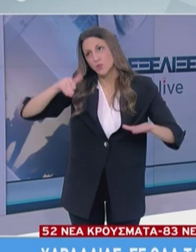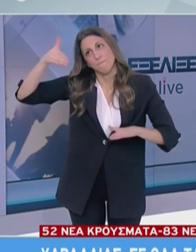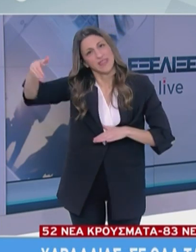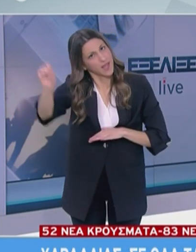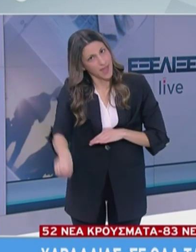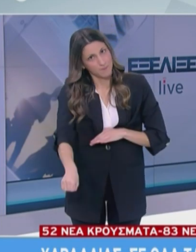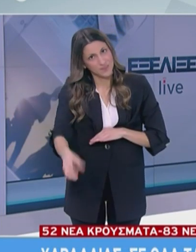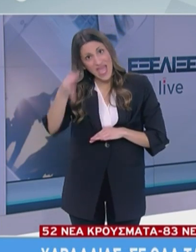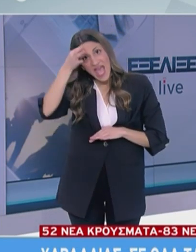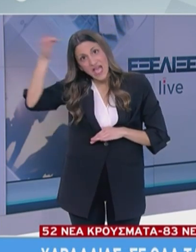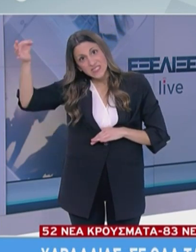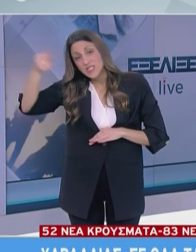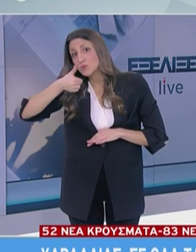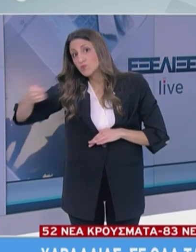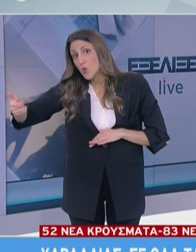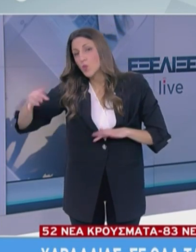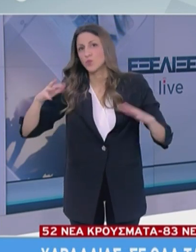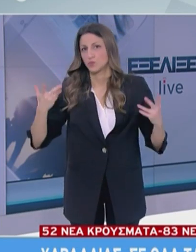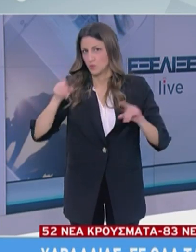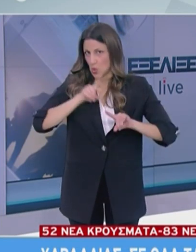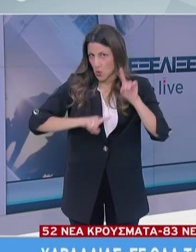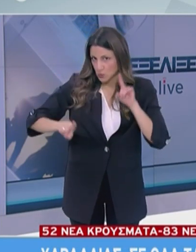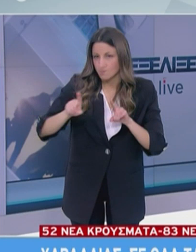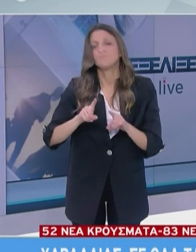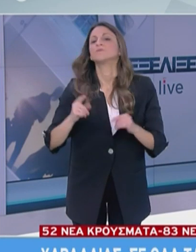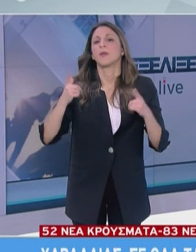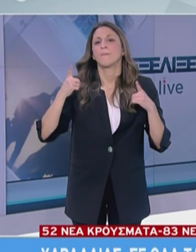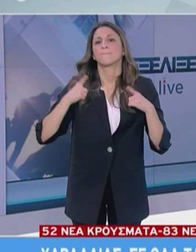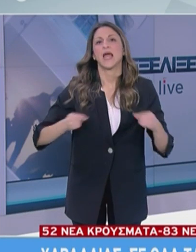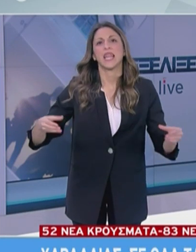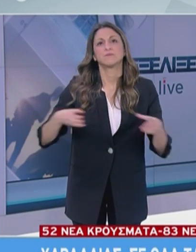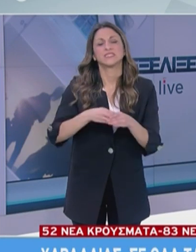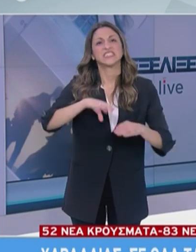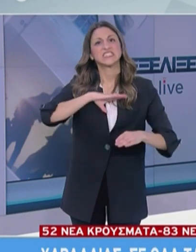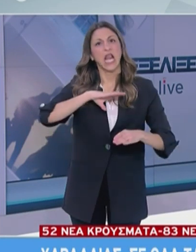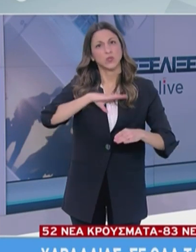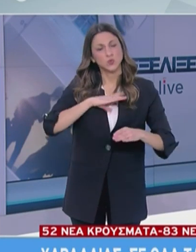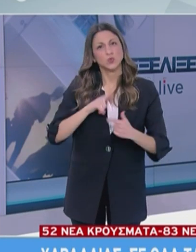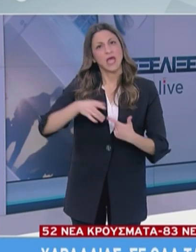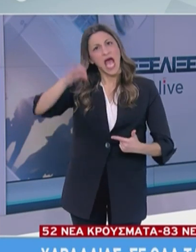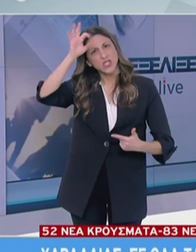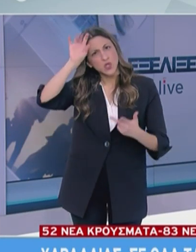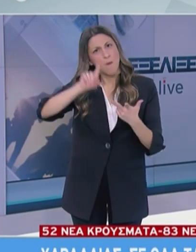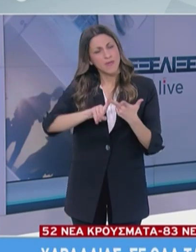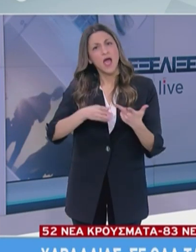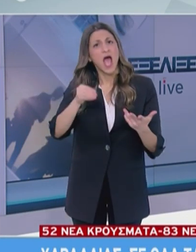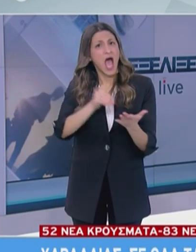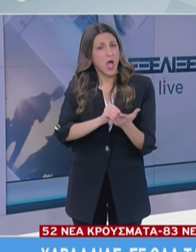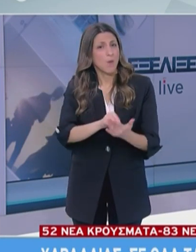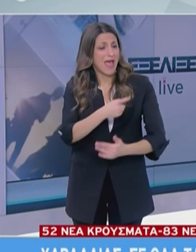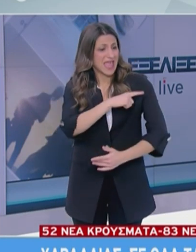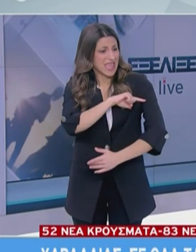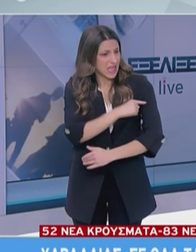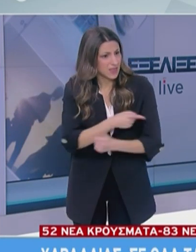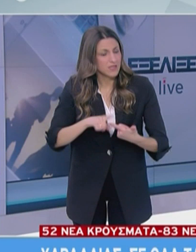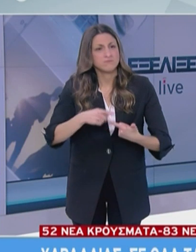υπάρχει αποκλειστικά και μόνο για τα στελέχη των ενόπλων δυνάμεων και των σωμάτων ασφαλείας, καθώς και το νοσηλευτικό προσωπικό,